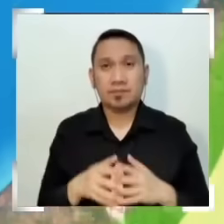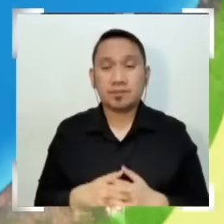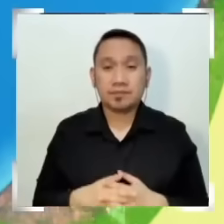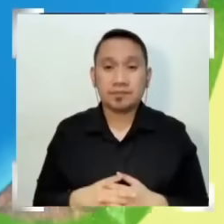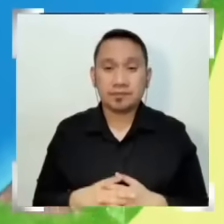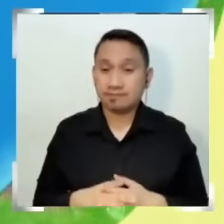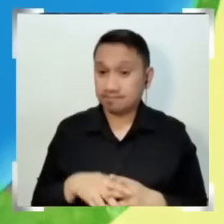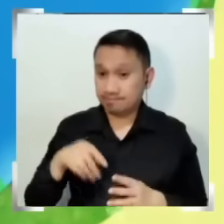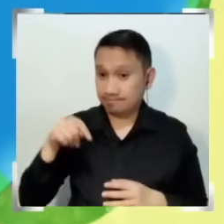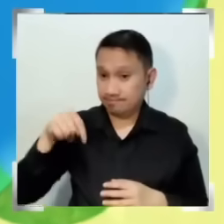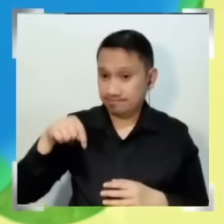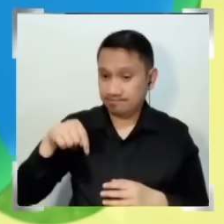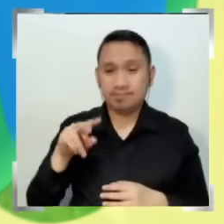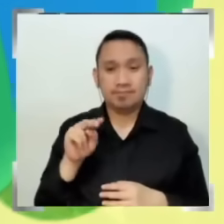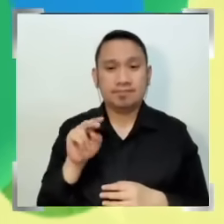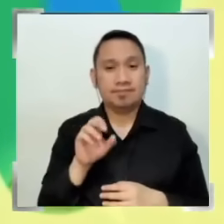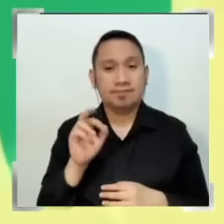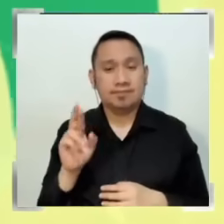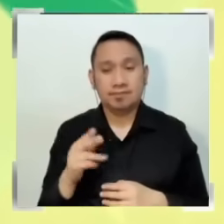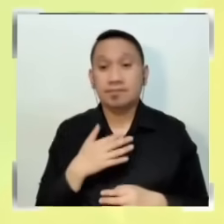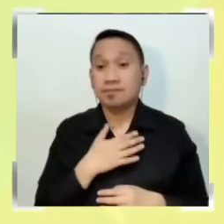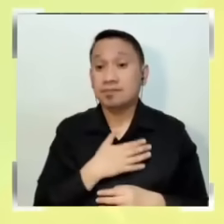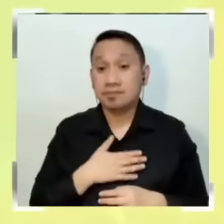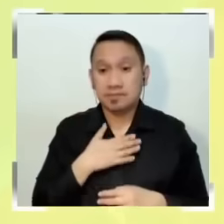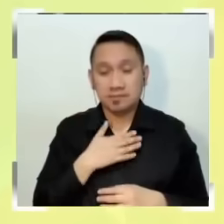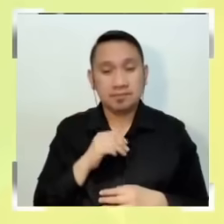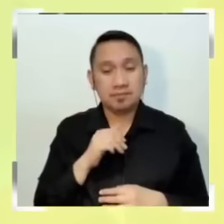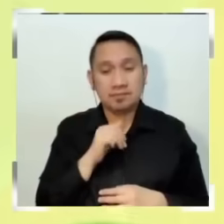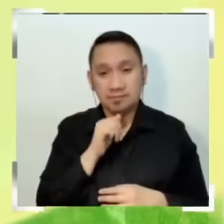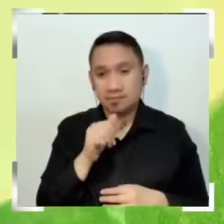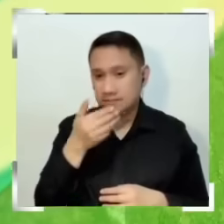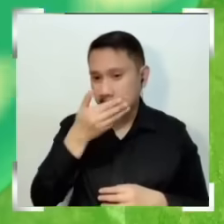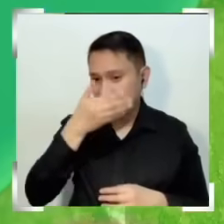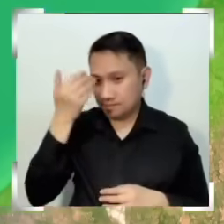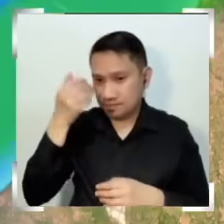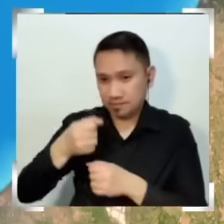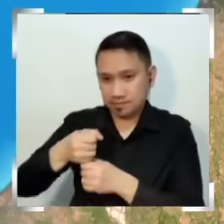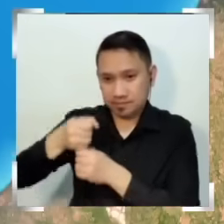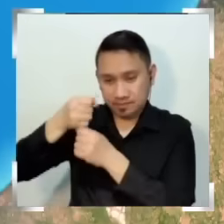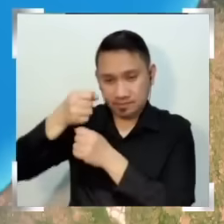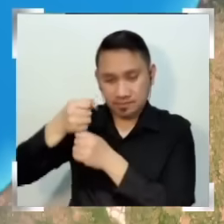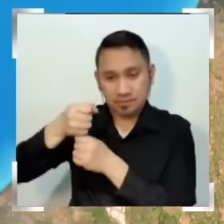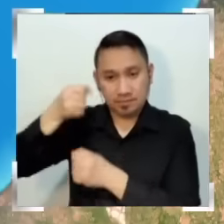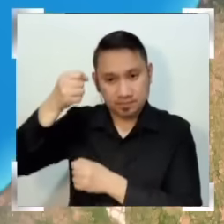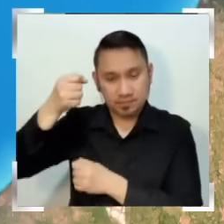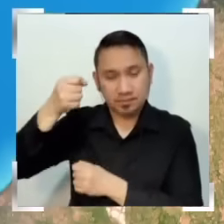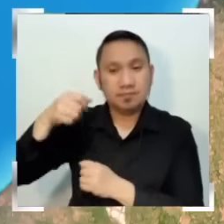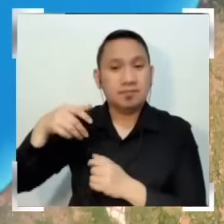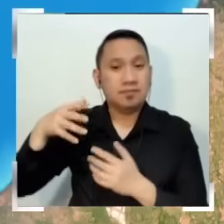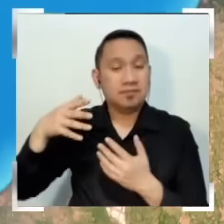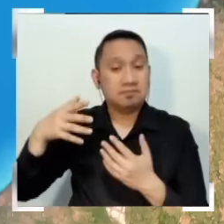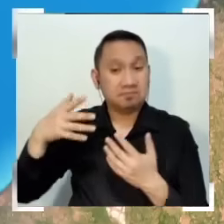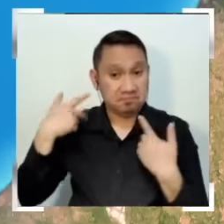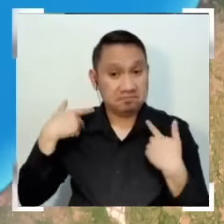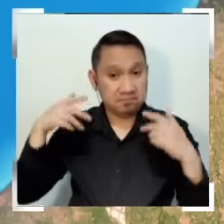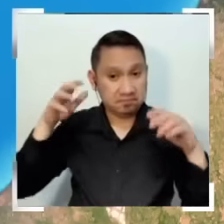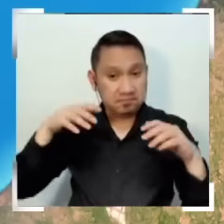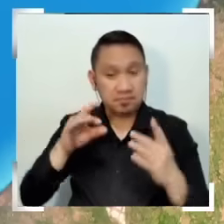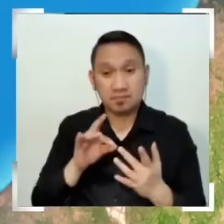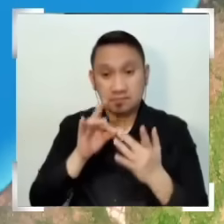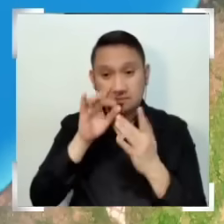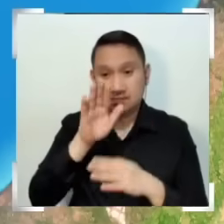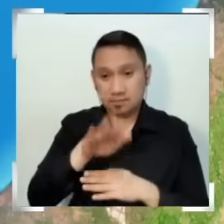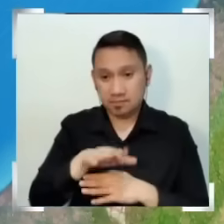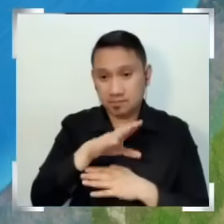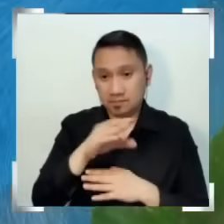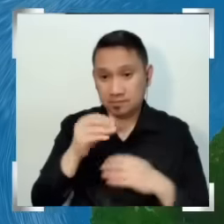naman sa Metro Manila, naku, huwag pa rin pong kalimutang magdala ng payong dahil may chance pa rin ng ulan, lalong-lalo na sa hapon o gabi. Sa